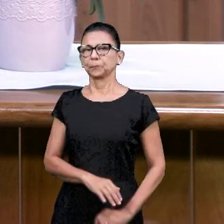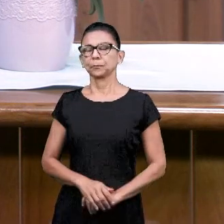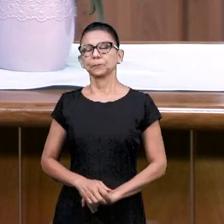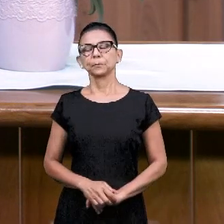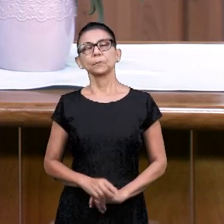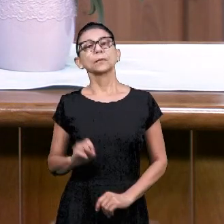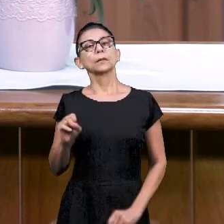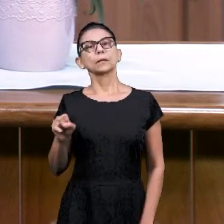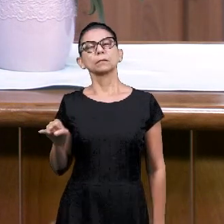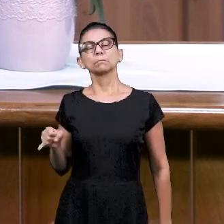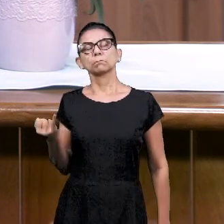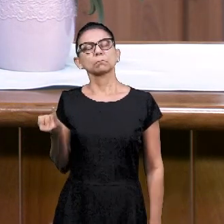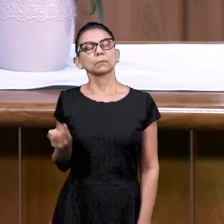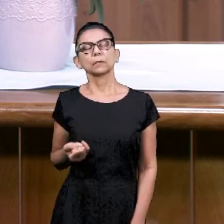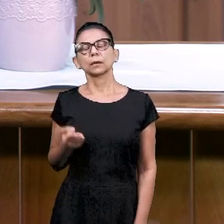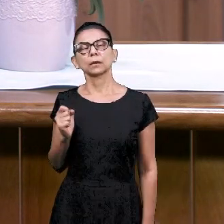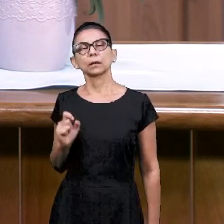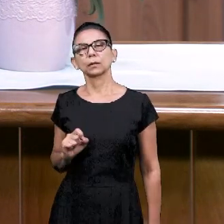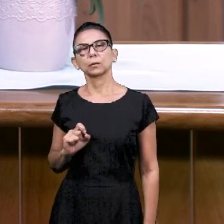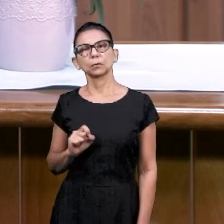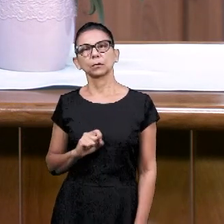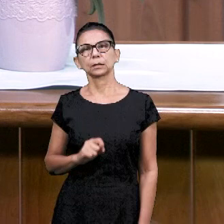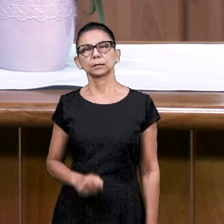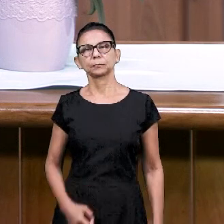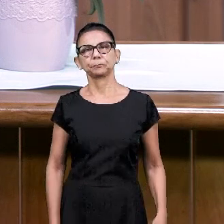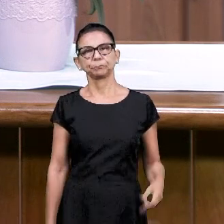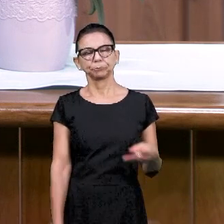on veut dire aux frères et sœurs,